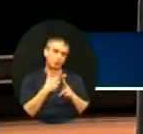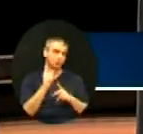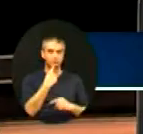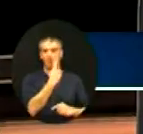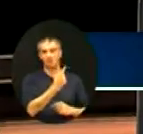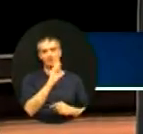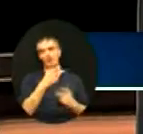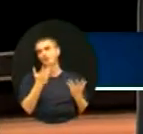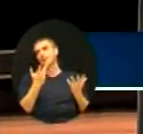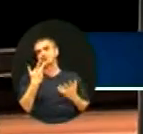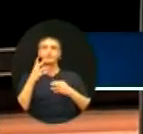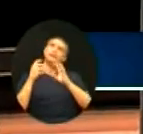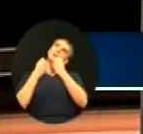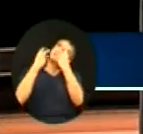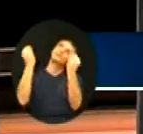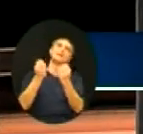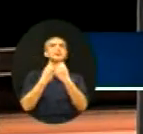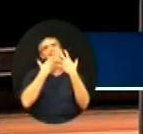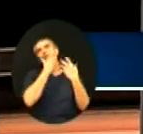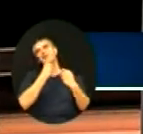על הפרפרים ועל פריחת